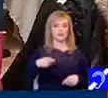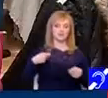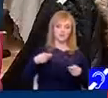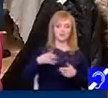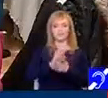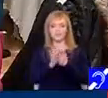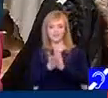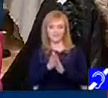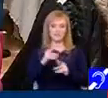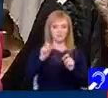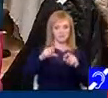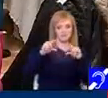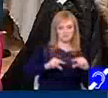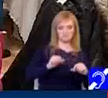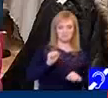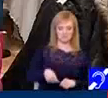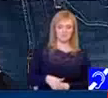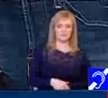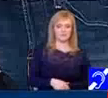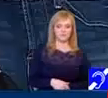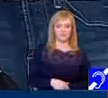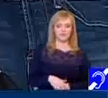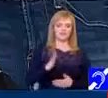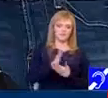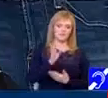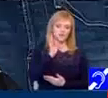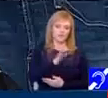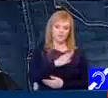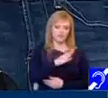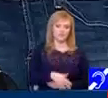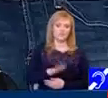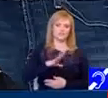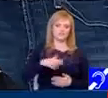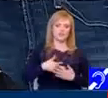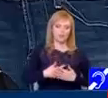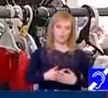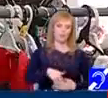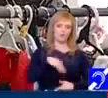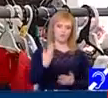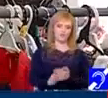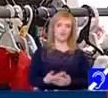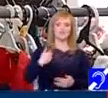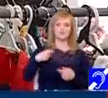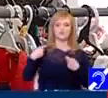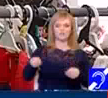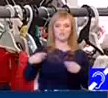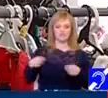târgui. E foarte bine, fiindcă fiecare are nevoie, mai ales mămicile care sunt în concediu de maternitate și vor să-și